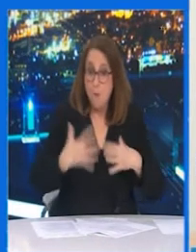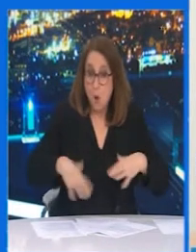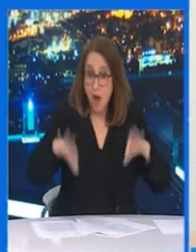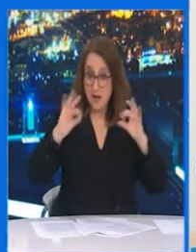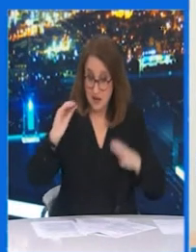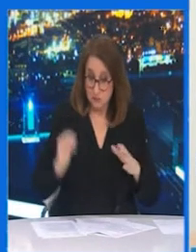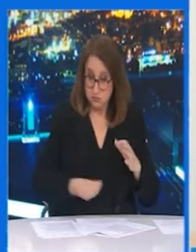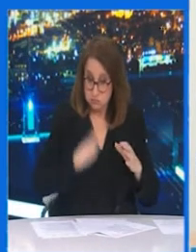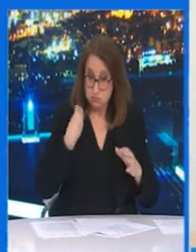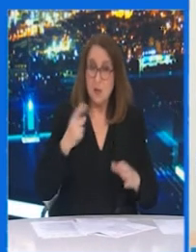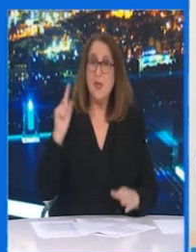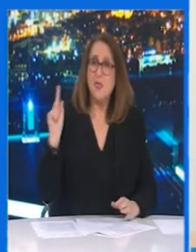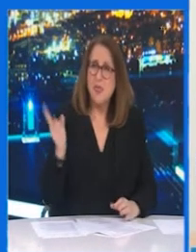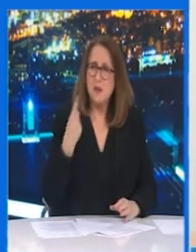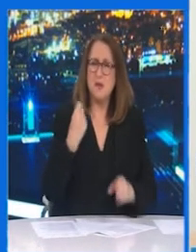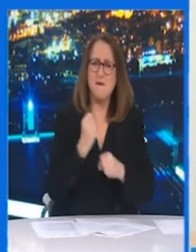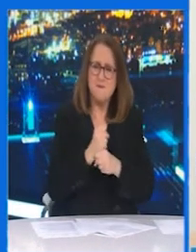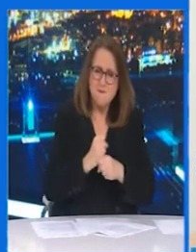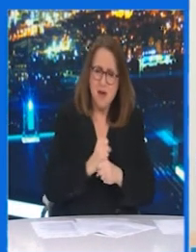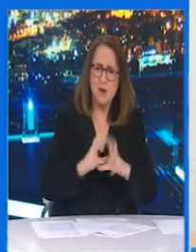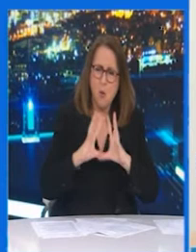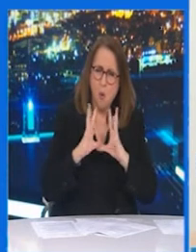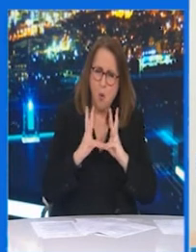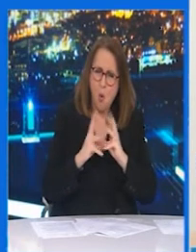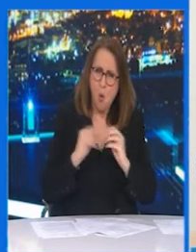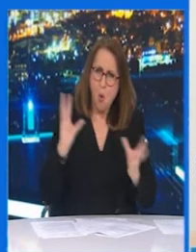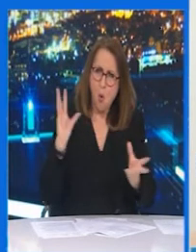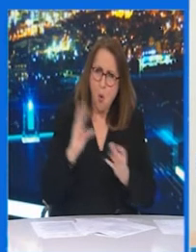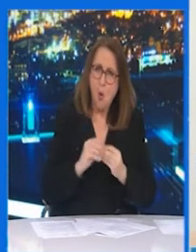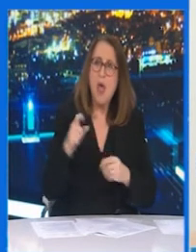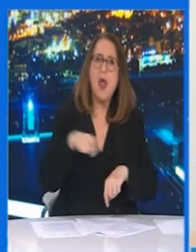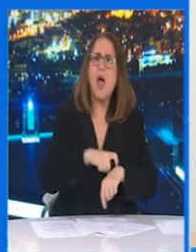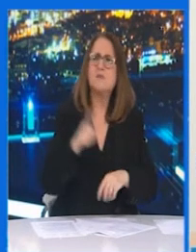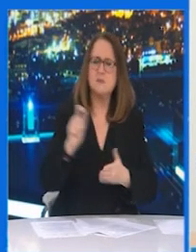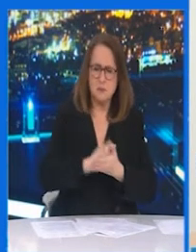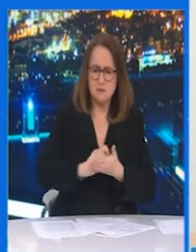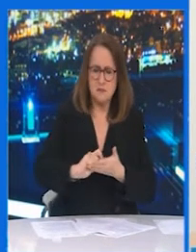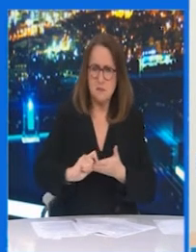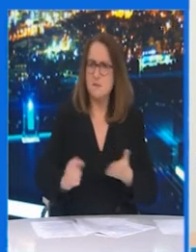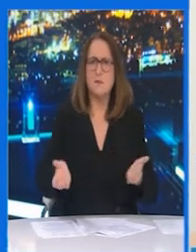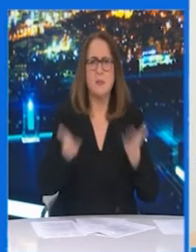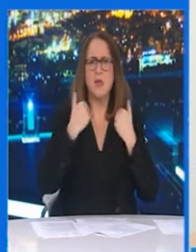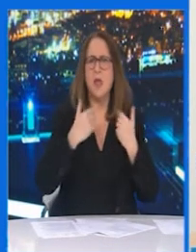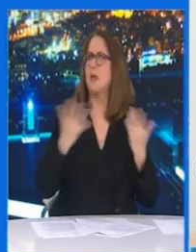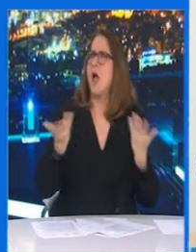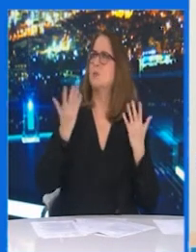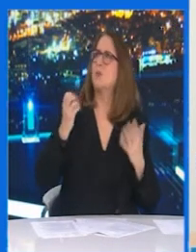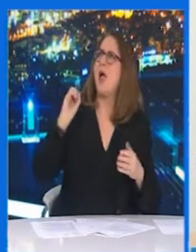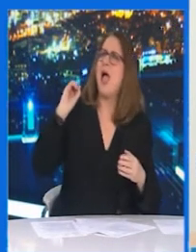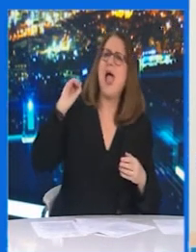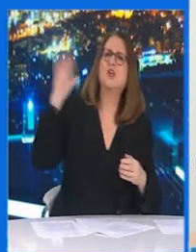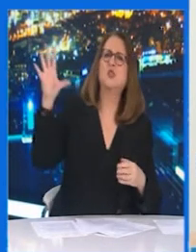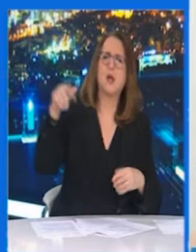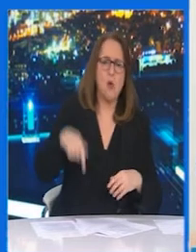την θεραπεία, τη φαρμακευτική αγωγή εκτός του συστήματος ηλεκτρονικής συνταγογράφησης, παραδείγματος χάρη στο εξωτερικό ή με